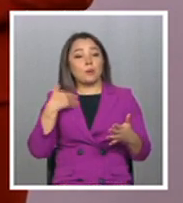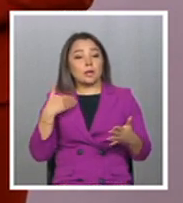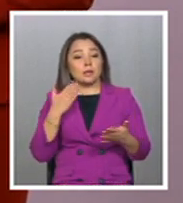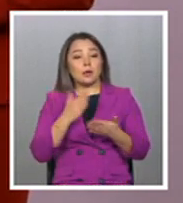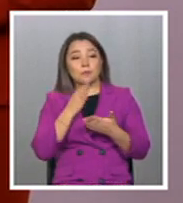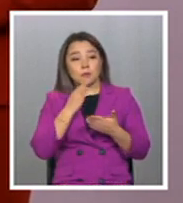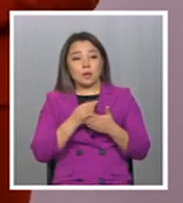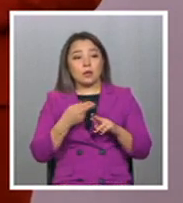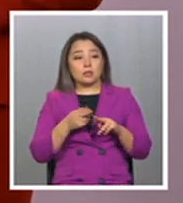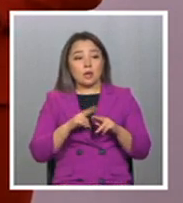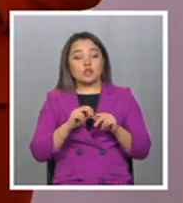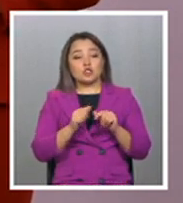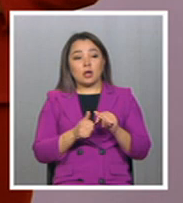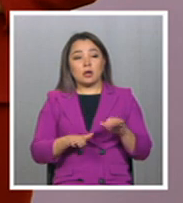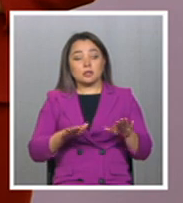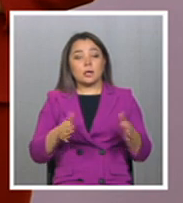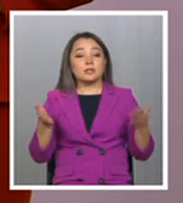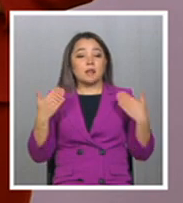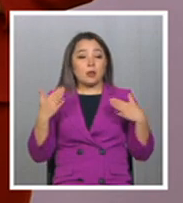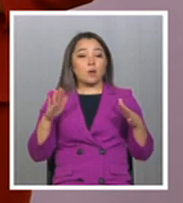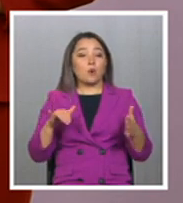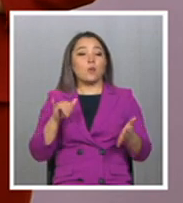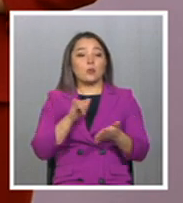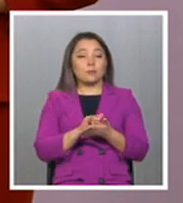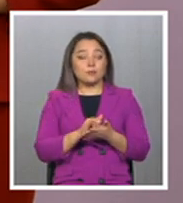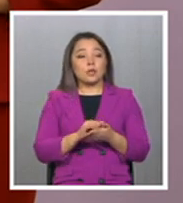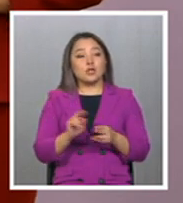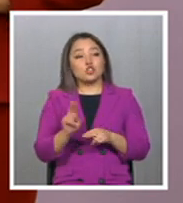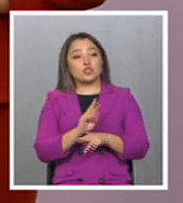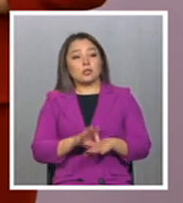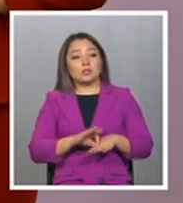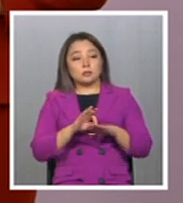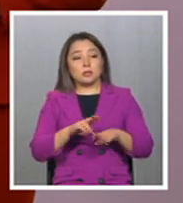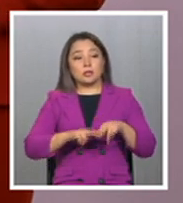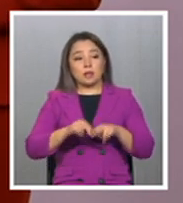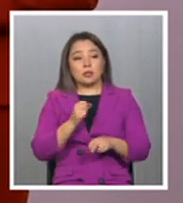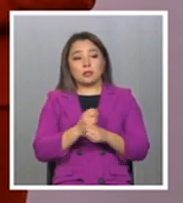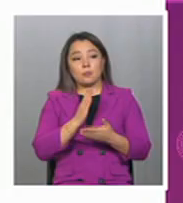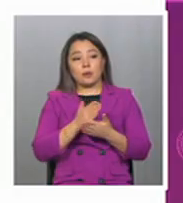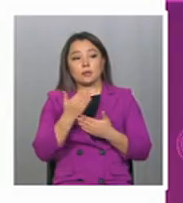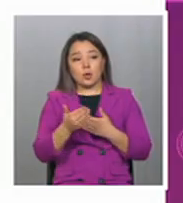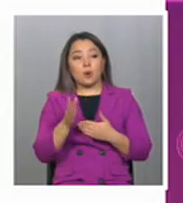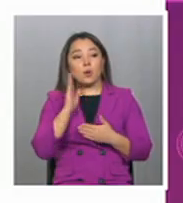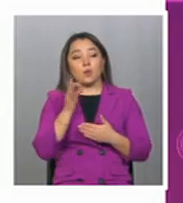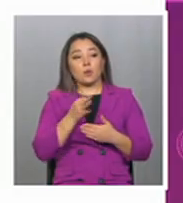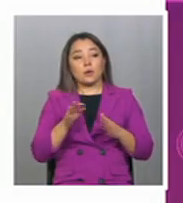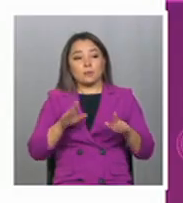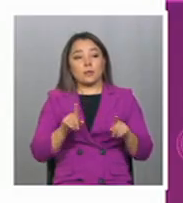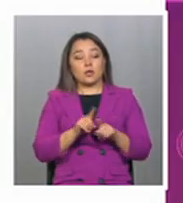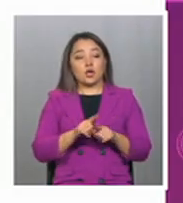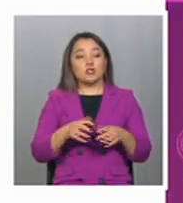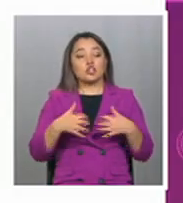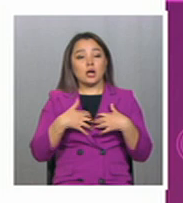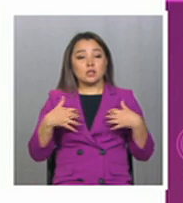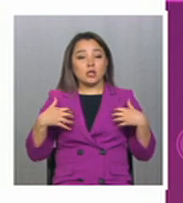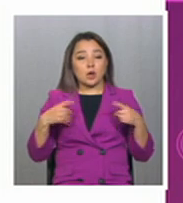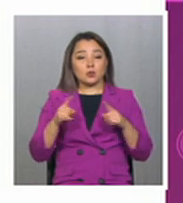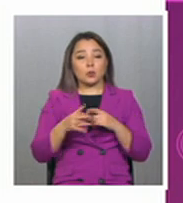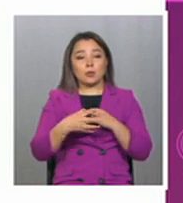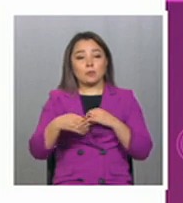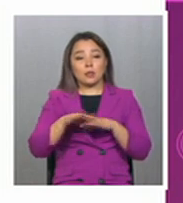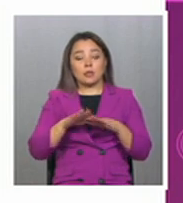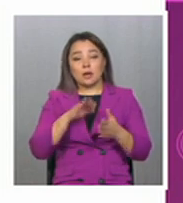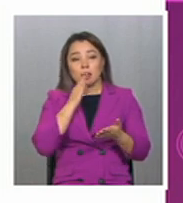Көл суының жағасына демалыс орны, шипажайлар салынады. Және көл суы жан-жануарлар мекені